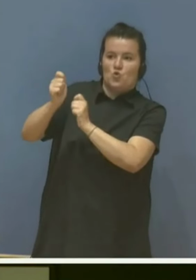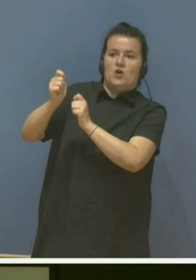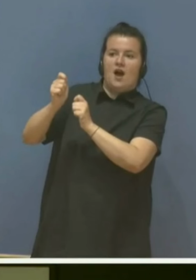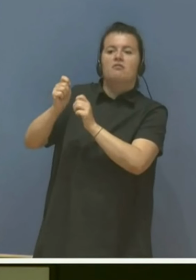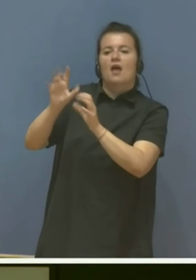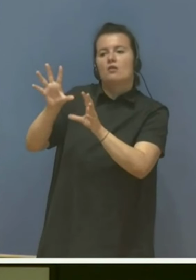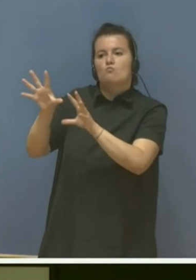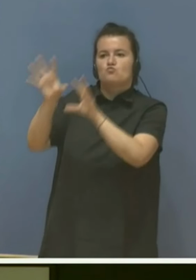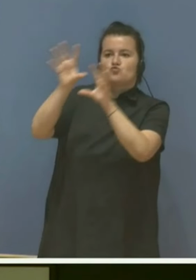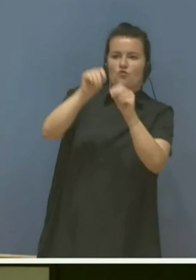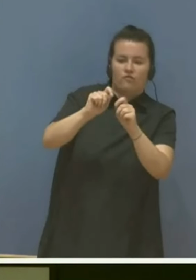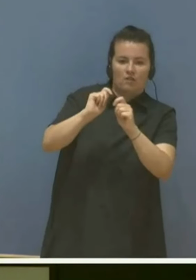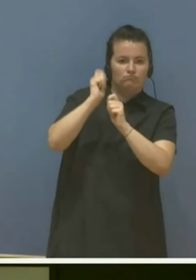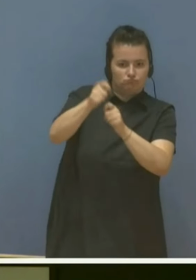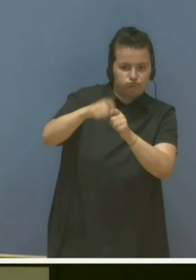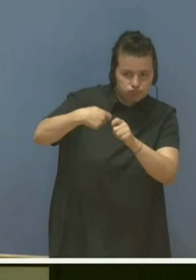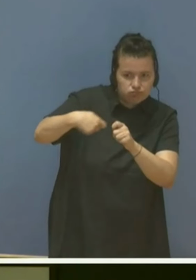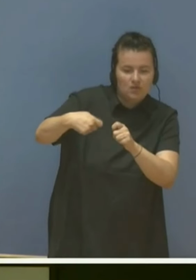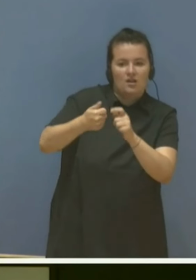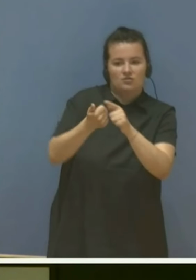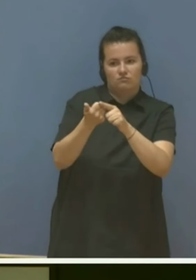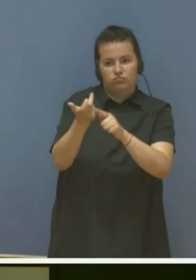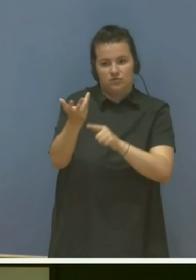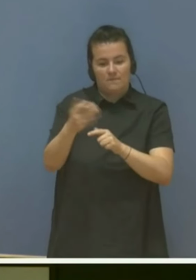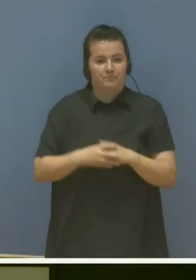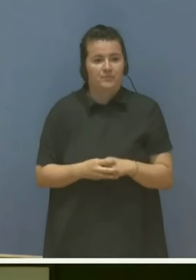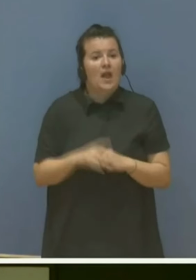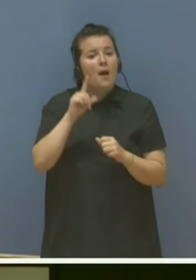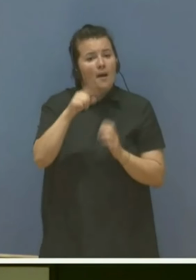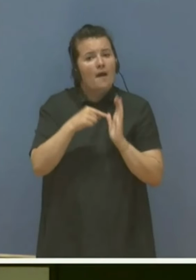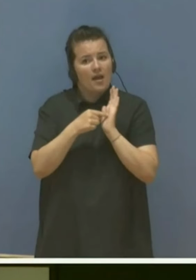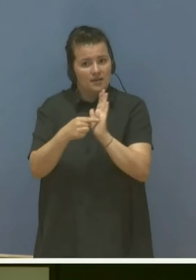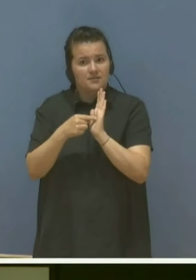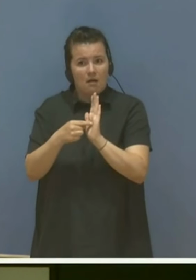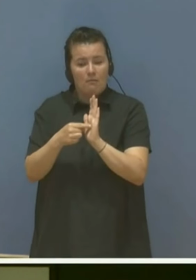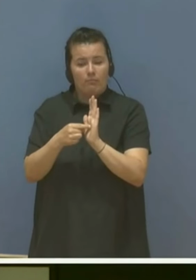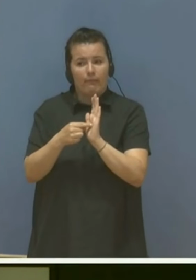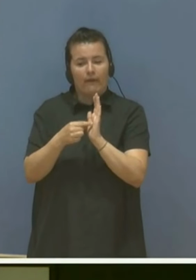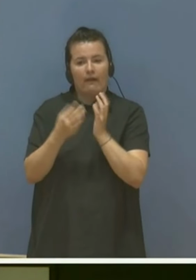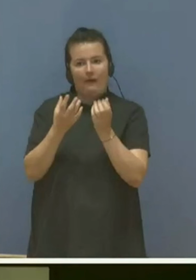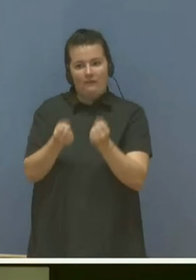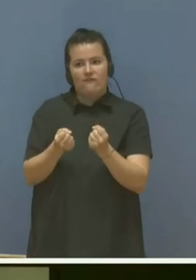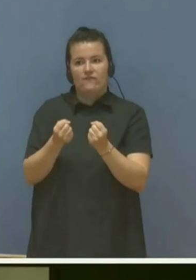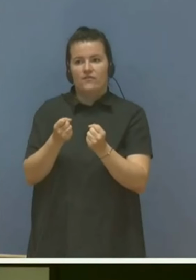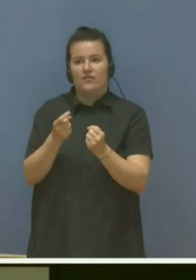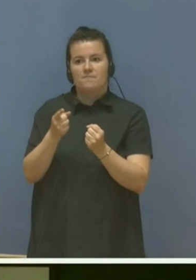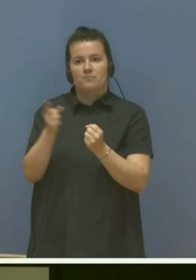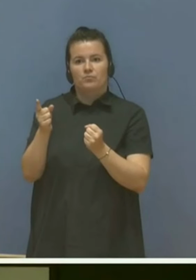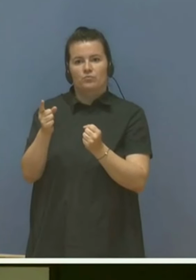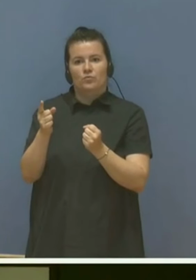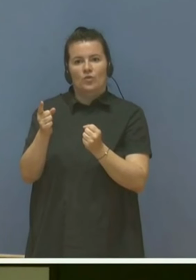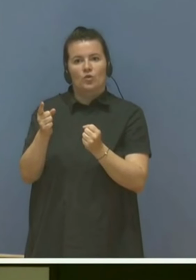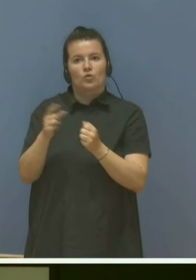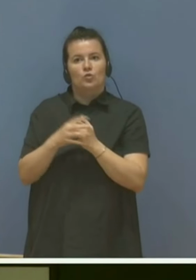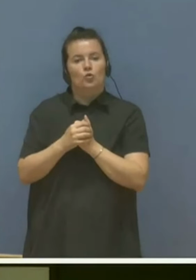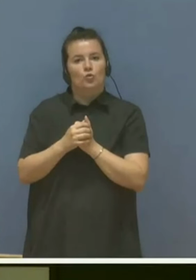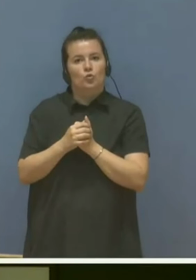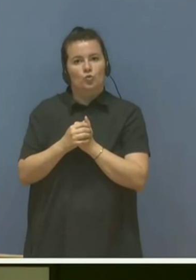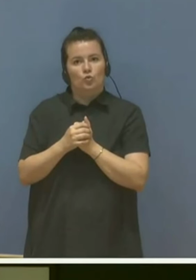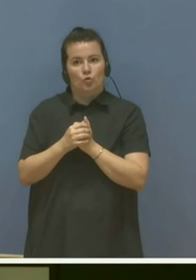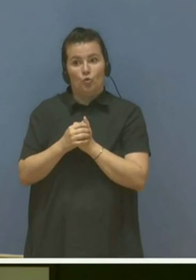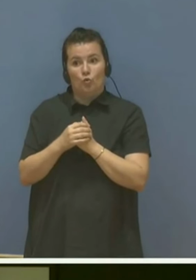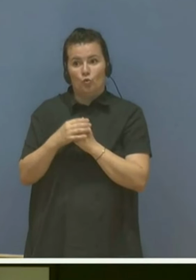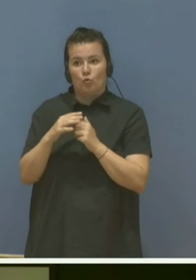фактического доступа к наиболее ценным и экономически рентабельным биоресурсам ключевой для традиционной экономики и поддержки своих уязвимых групп